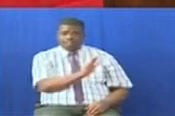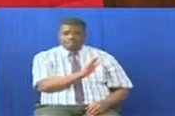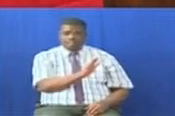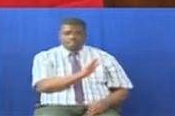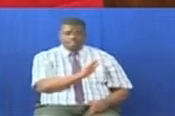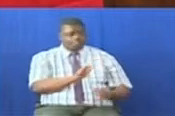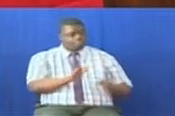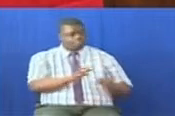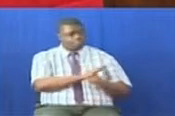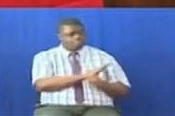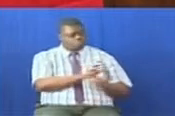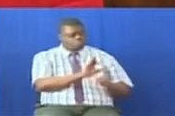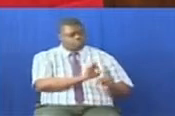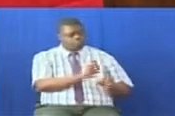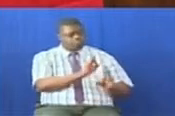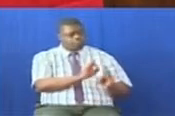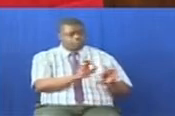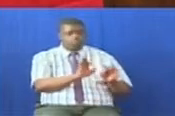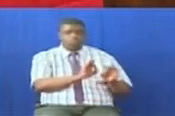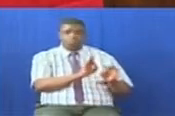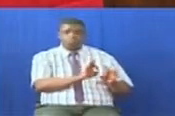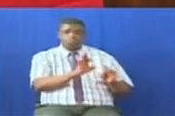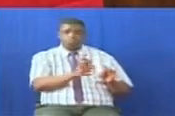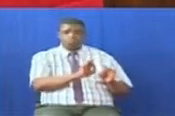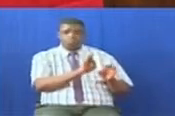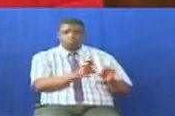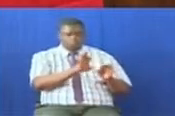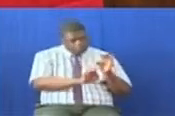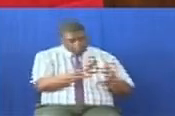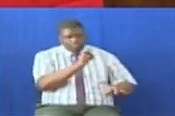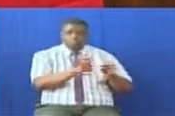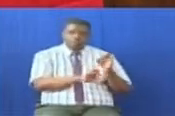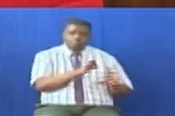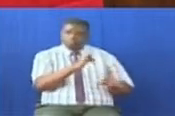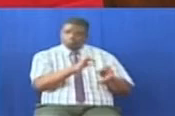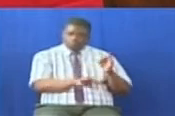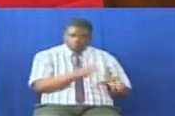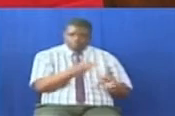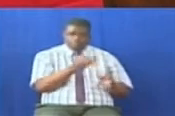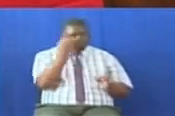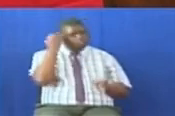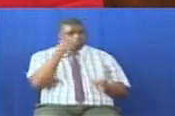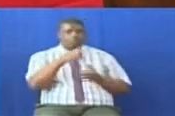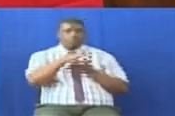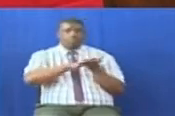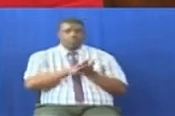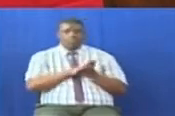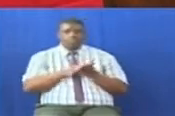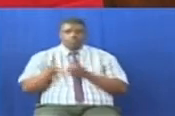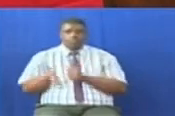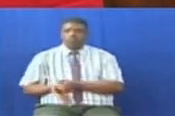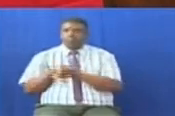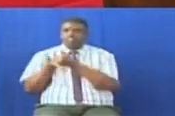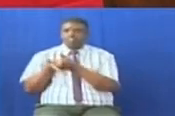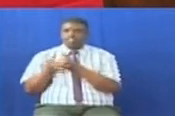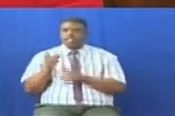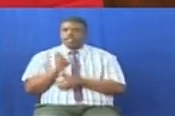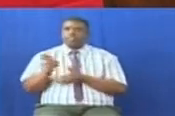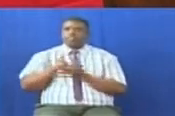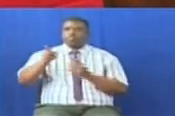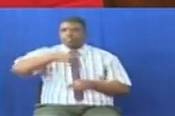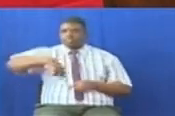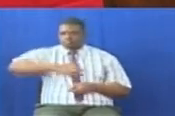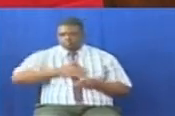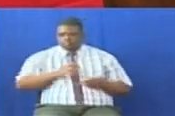iliyosheheni uchambuzi lakini na maoni ambayo ni ya msingi sana katika kusaidia halmashauri zetu,